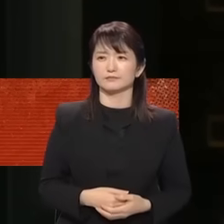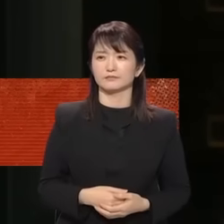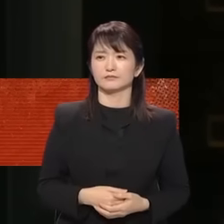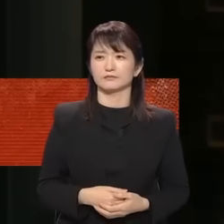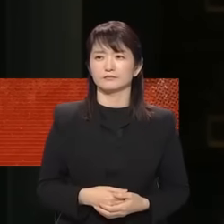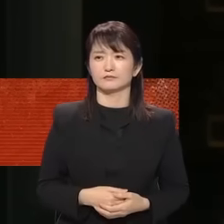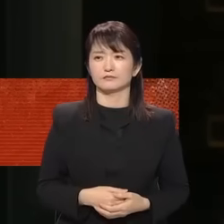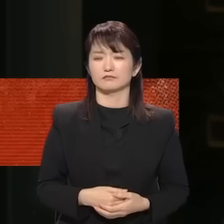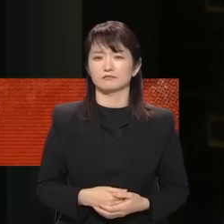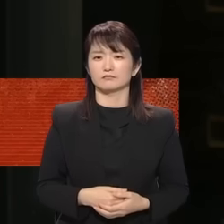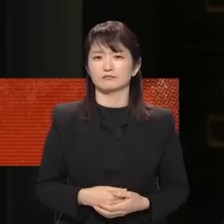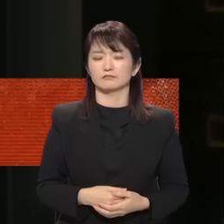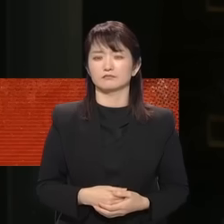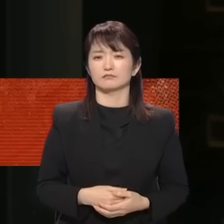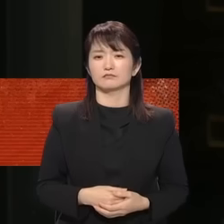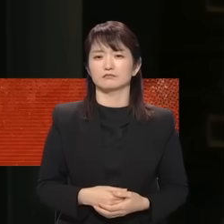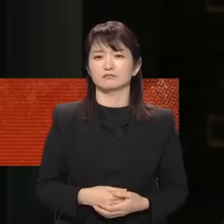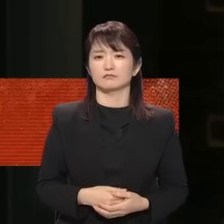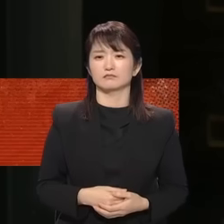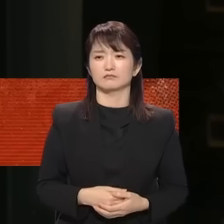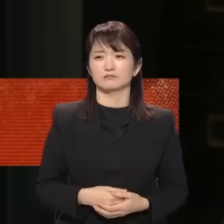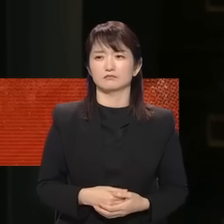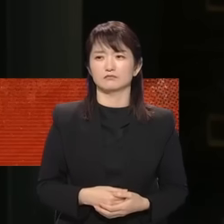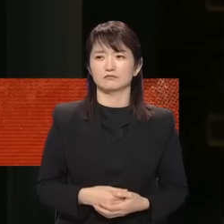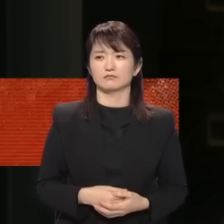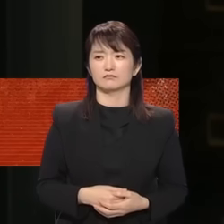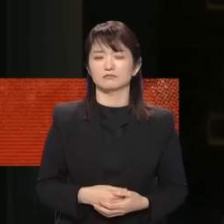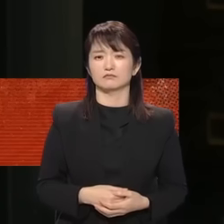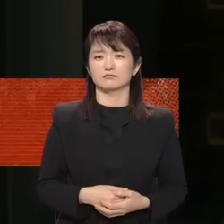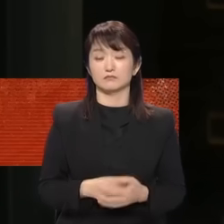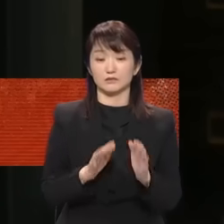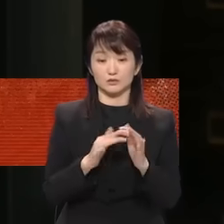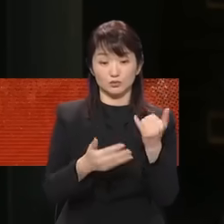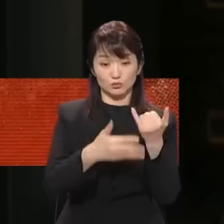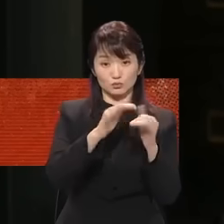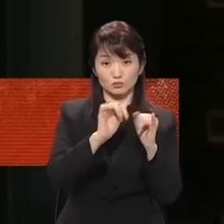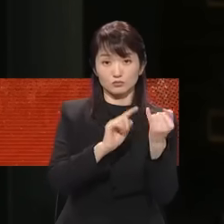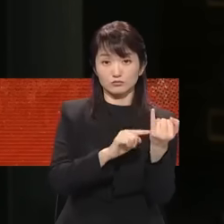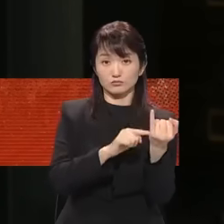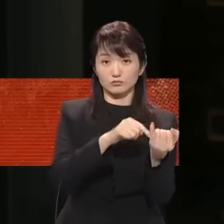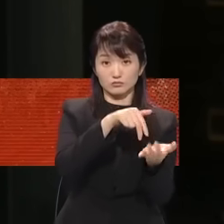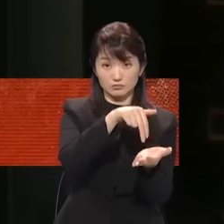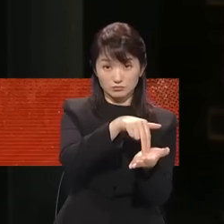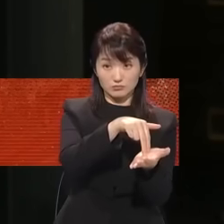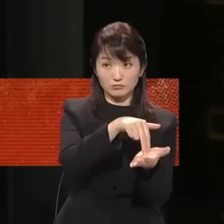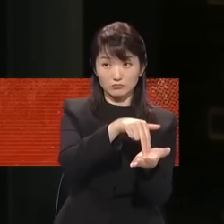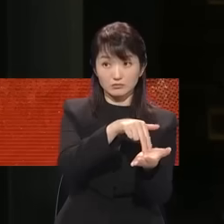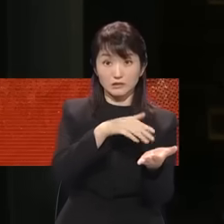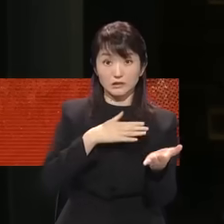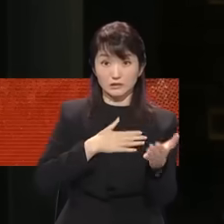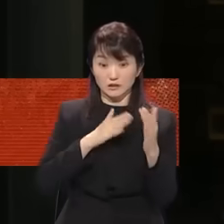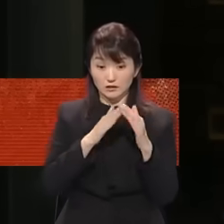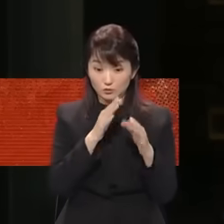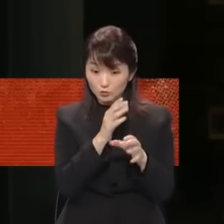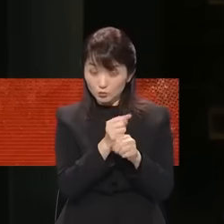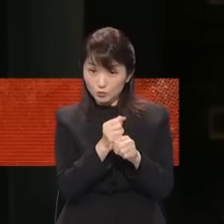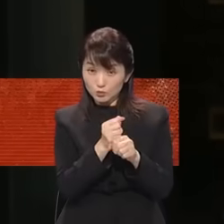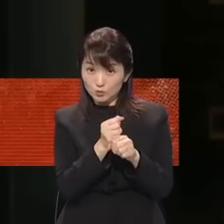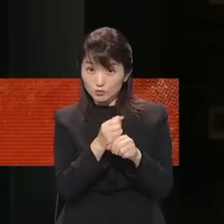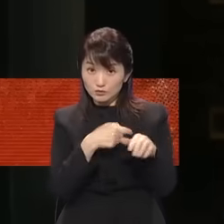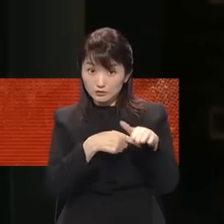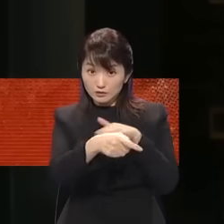파악하고음 자 그러면은 어이 유튜버 입장에서는 아 결국 내 주소 내 전화번호